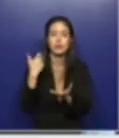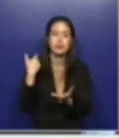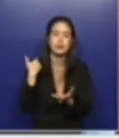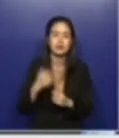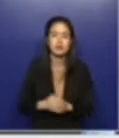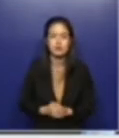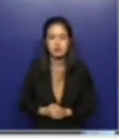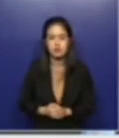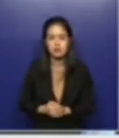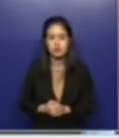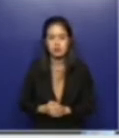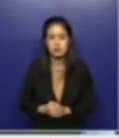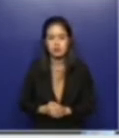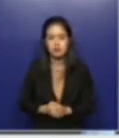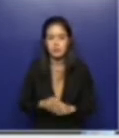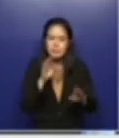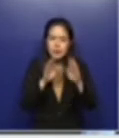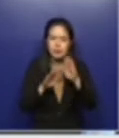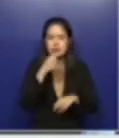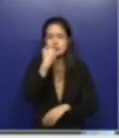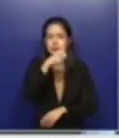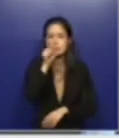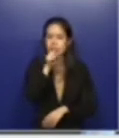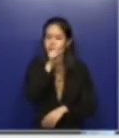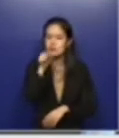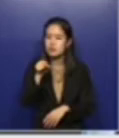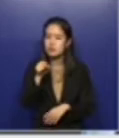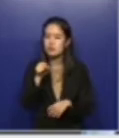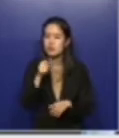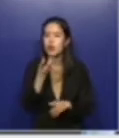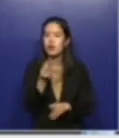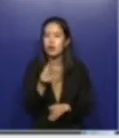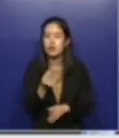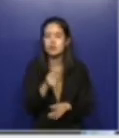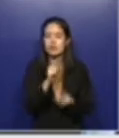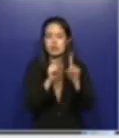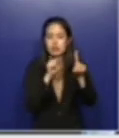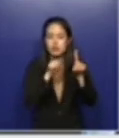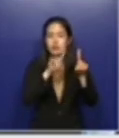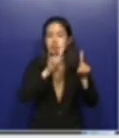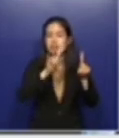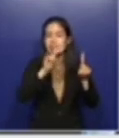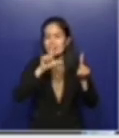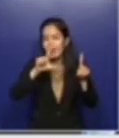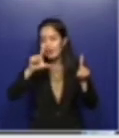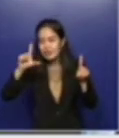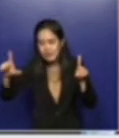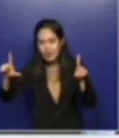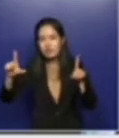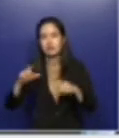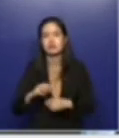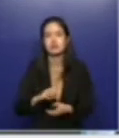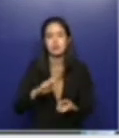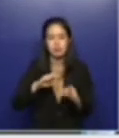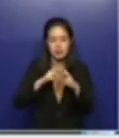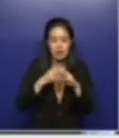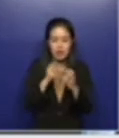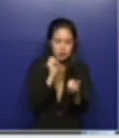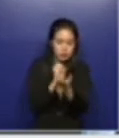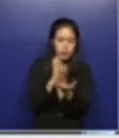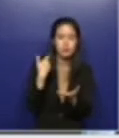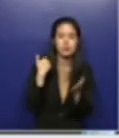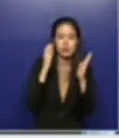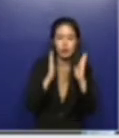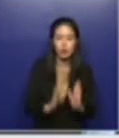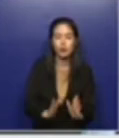ลมๆ 10% เท่าไหร่ครับท่านครับ 1.7 ล้านล้านที่เราสูญเสียไปคนตกงาน